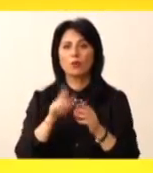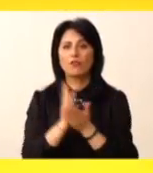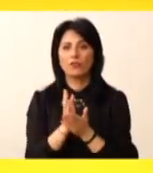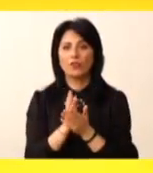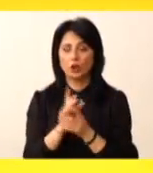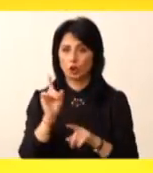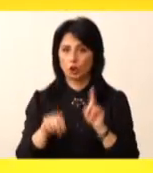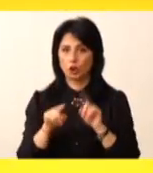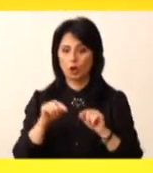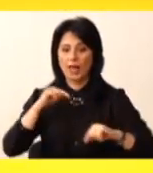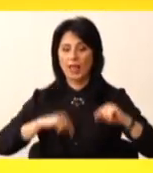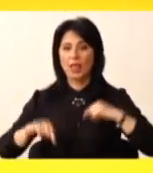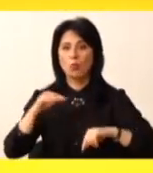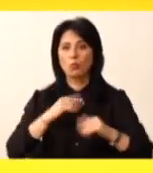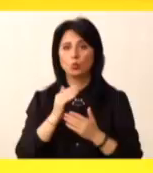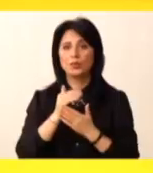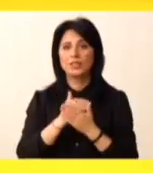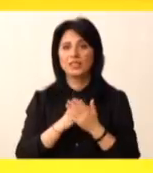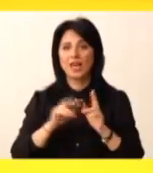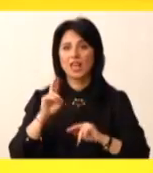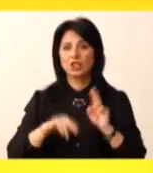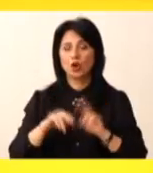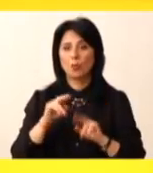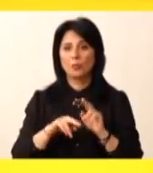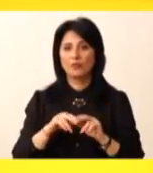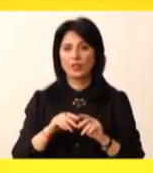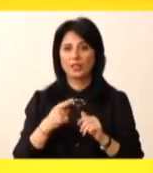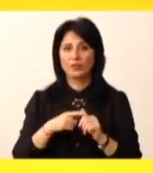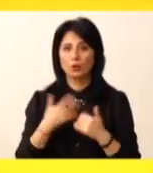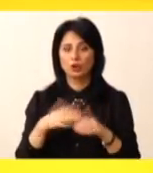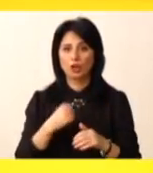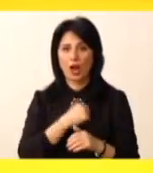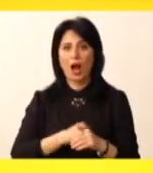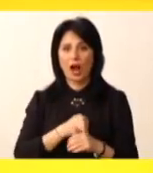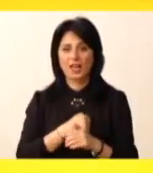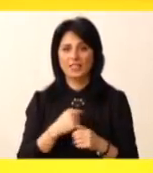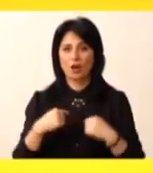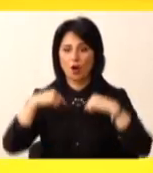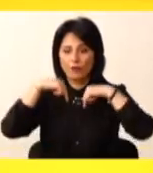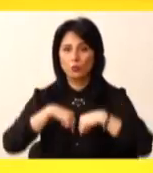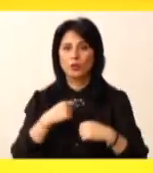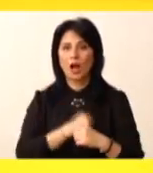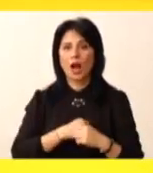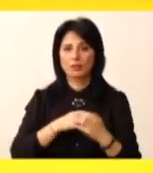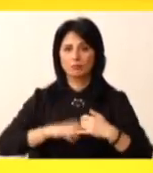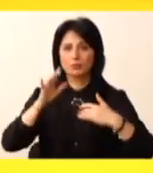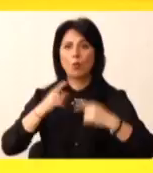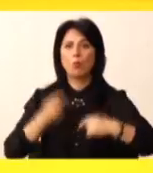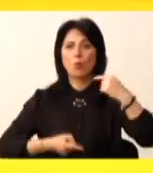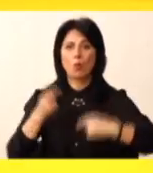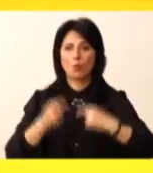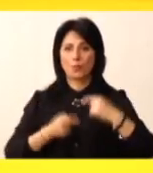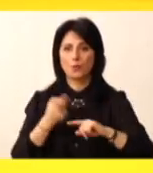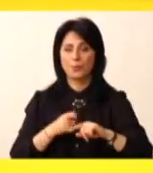რომ ზოგადად იმუნური სისტემა არის განწყობილი აგრესიულად ორგანიზმის სხვადასხვა ორგანოსა და ქსოვილის